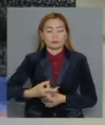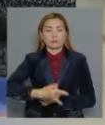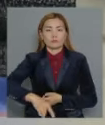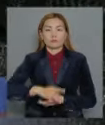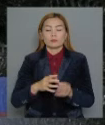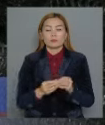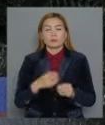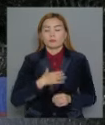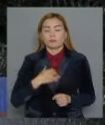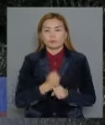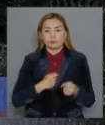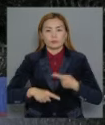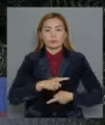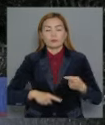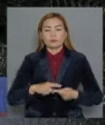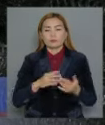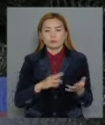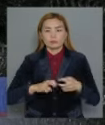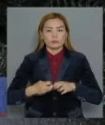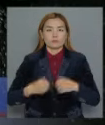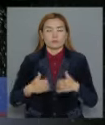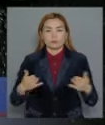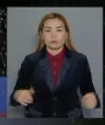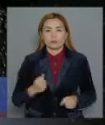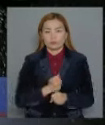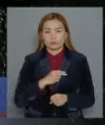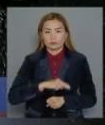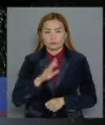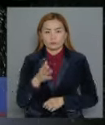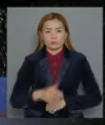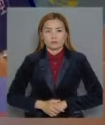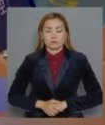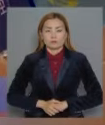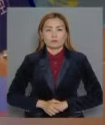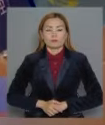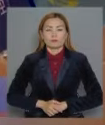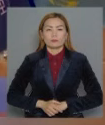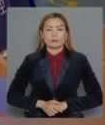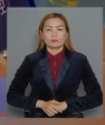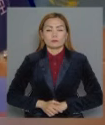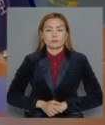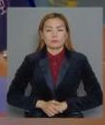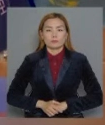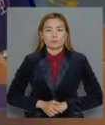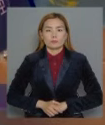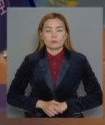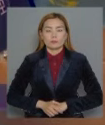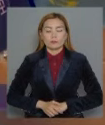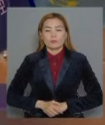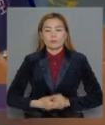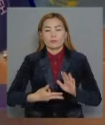өңірлер, республика бойынша бизнестің жүйелі проблемаларын шешу жұмыстары жүргізіледі. Биылдан бастап біз Атамекеннің жанында